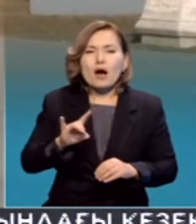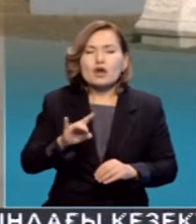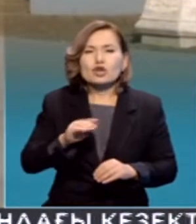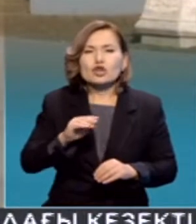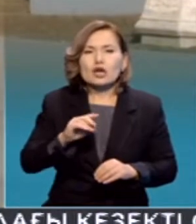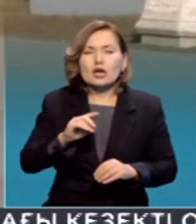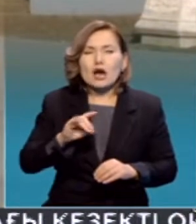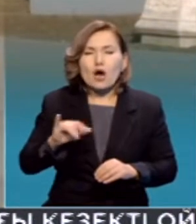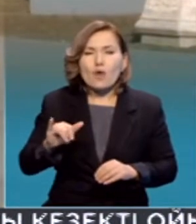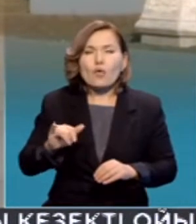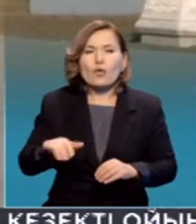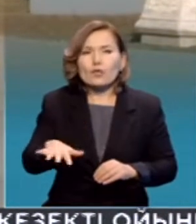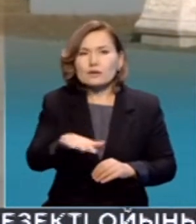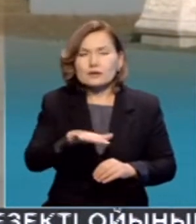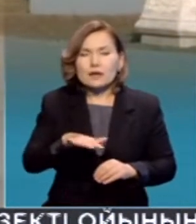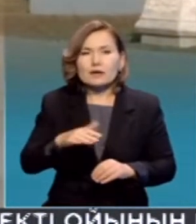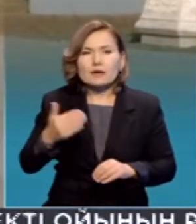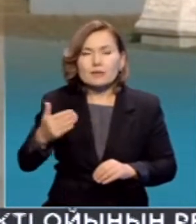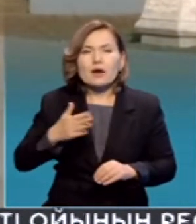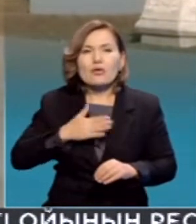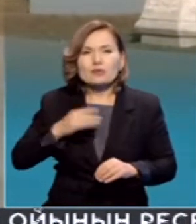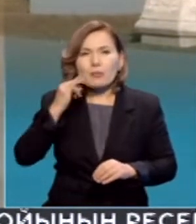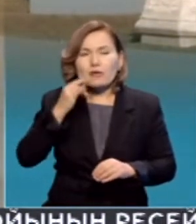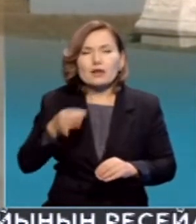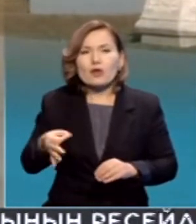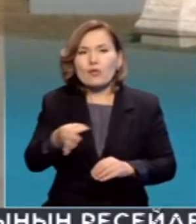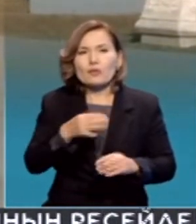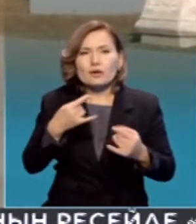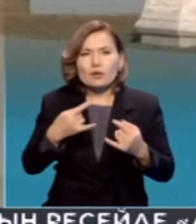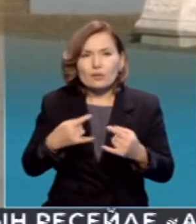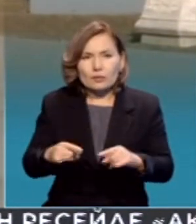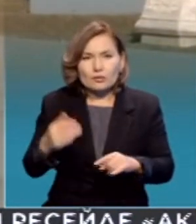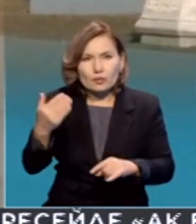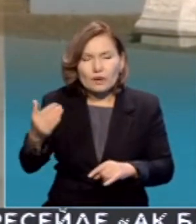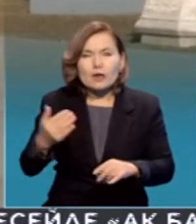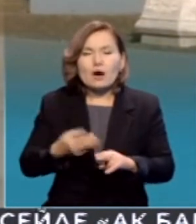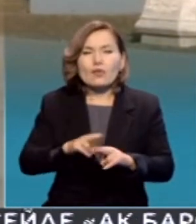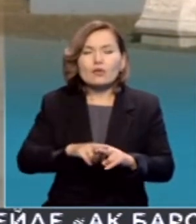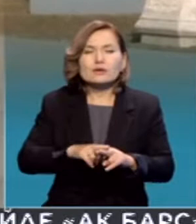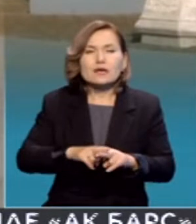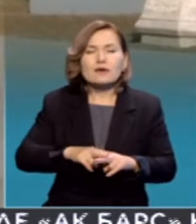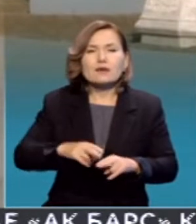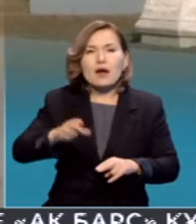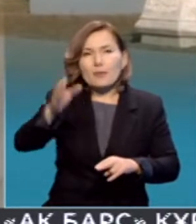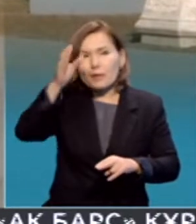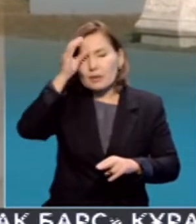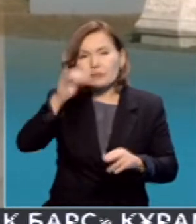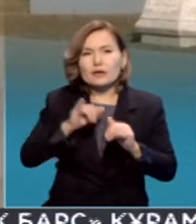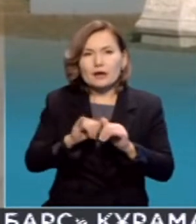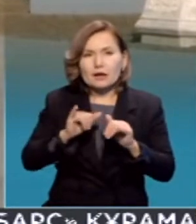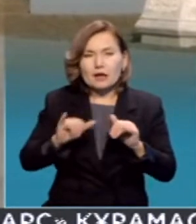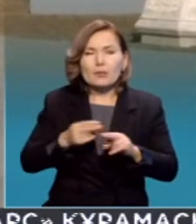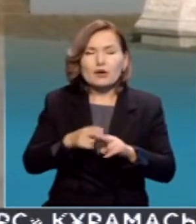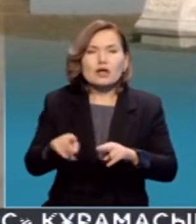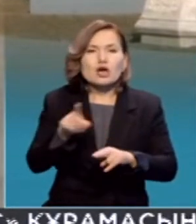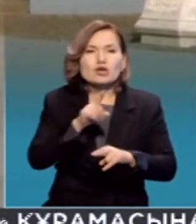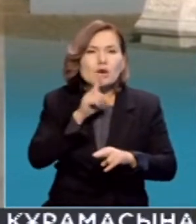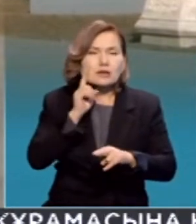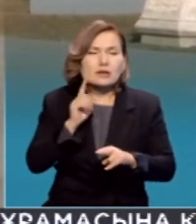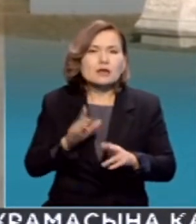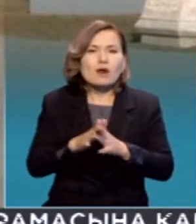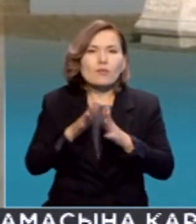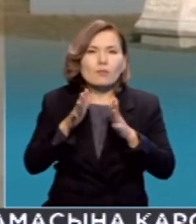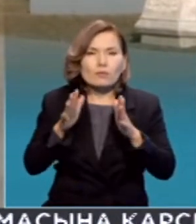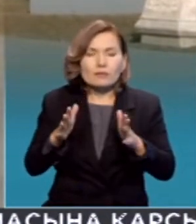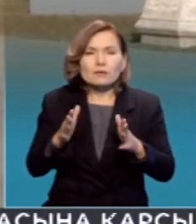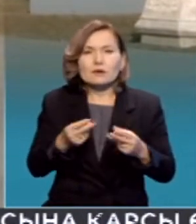жаңағы оқушылардың білімге деген бүкіл жан дүниелері мен білімді қалағандықтарынан сол жалғастық,